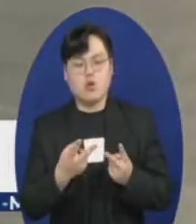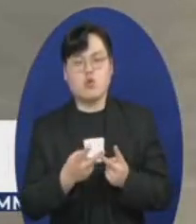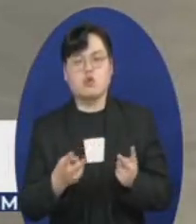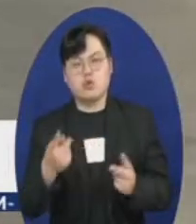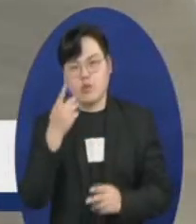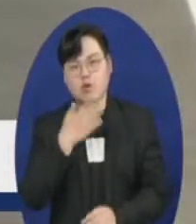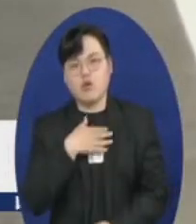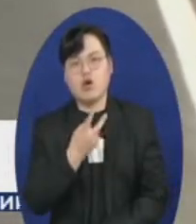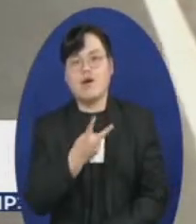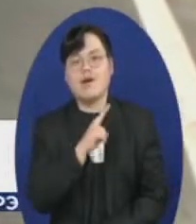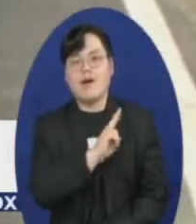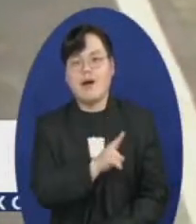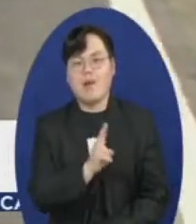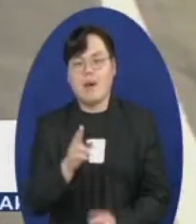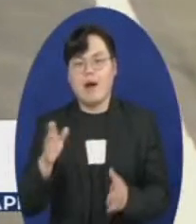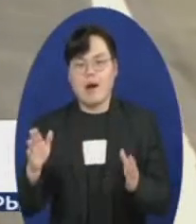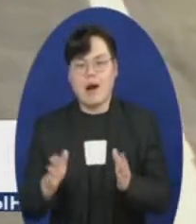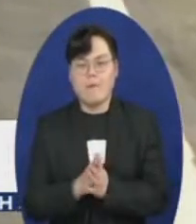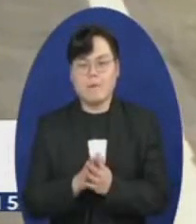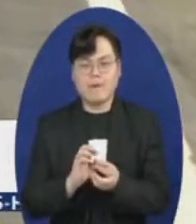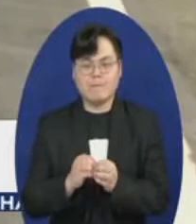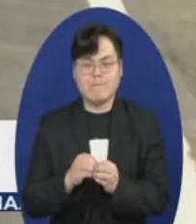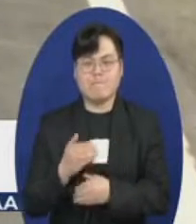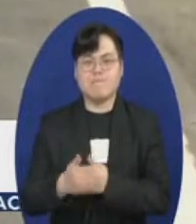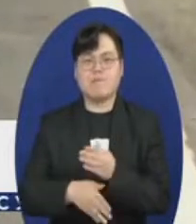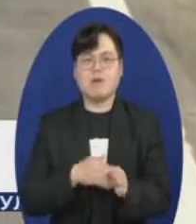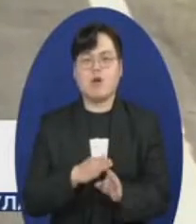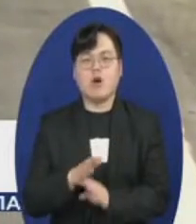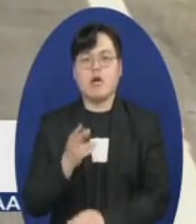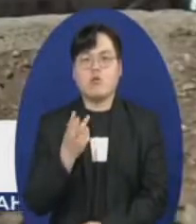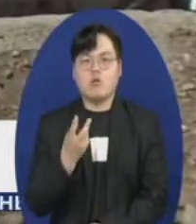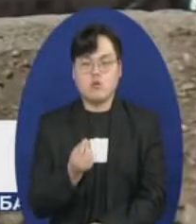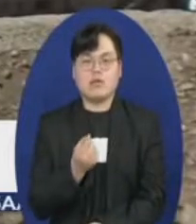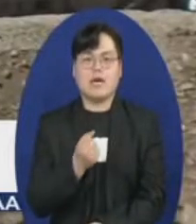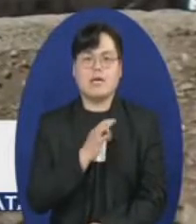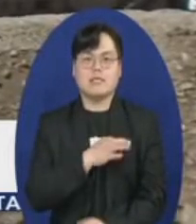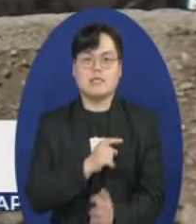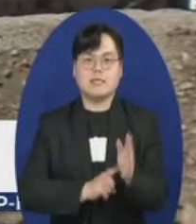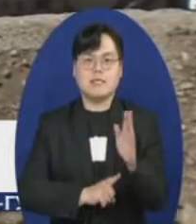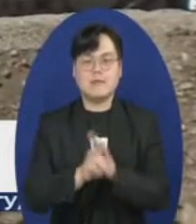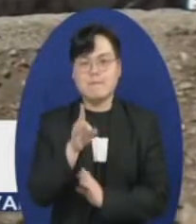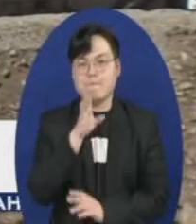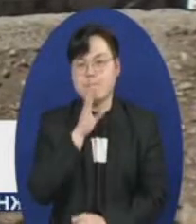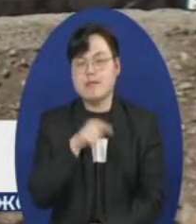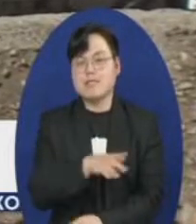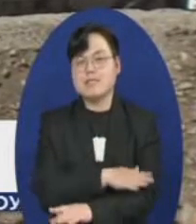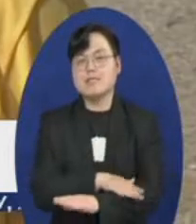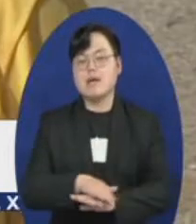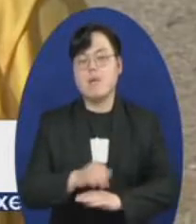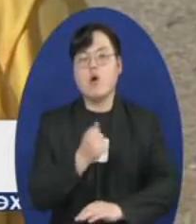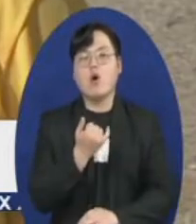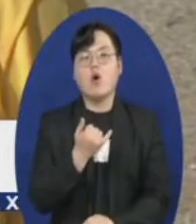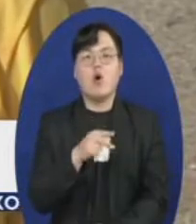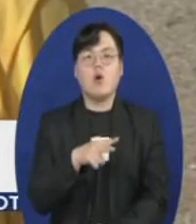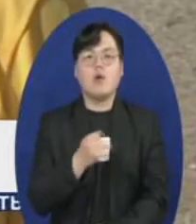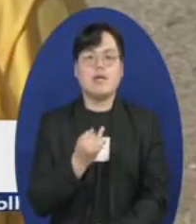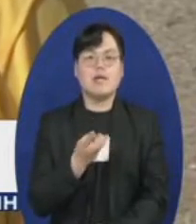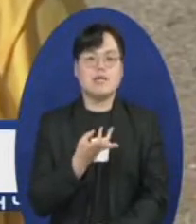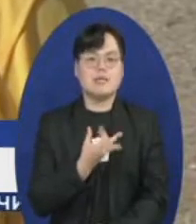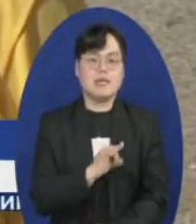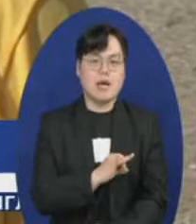гүйцэтгэгчээр үндэсний 2 компани ажиллаж өнөөдөр энэхүү авто замыг албан ёсоор ашиглалтанд хүлээн авч байгаа юм. За энэ зам бол нийтдээ үлэнстэй